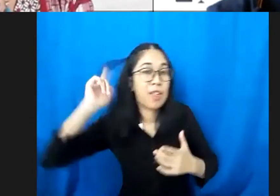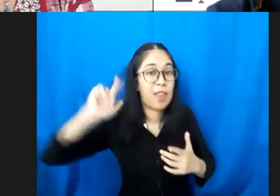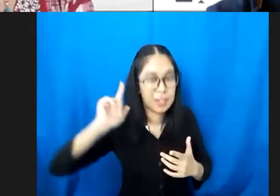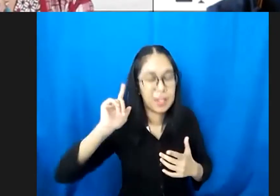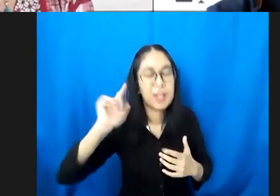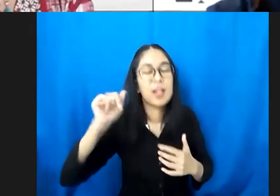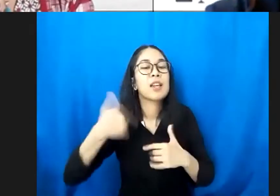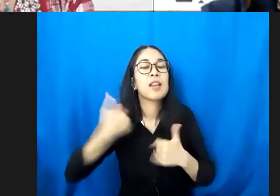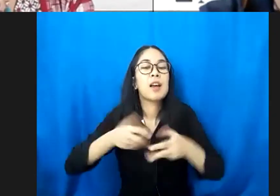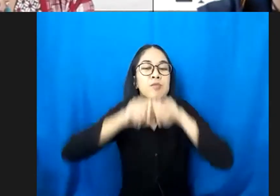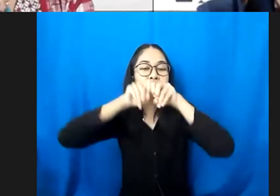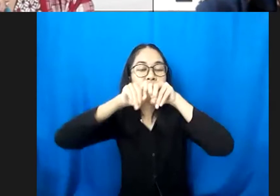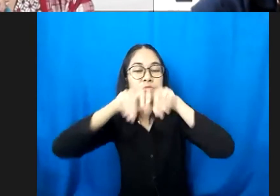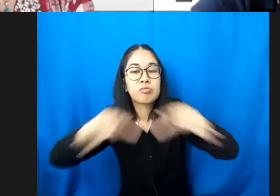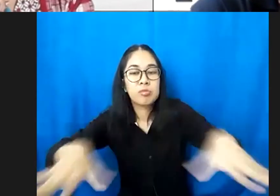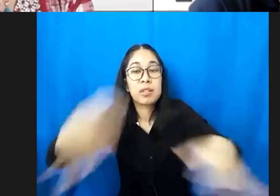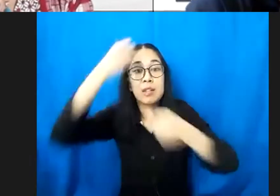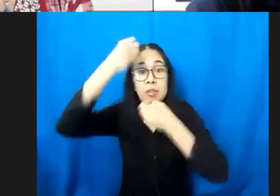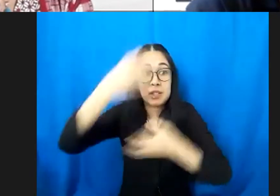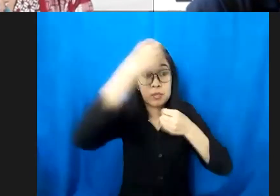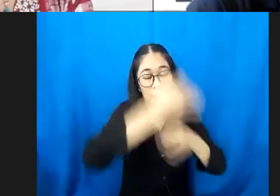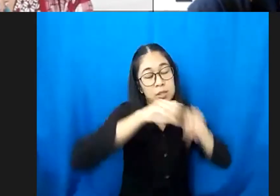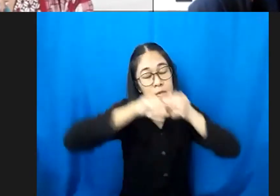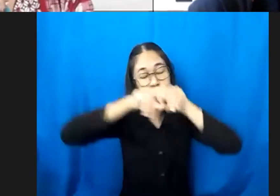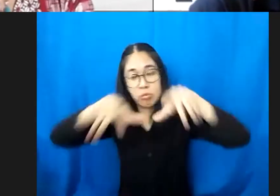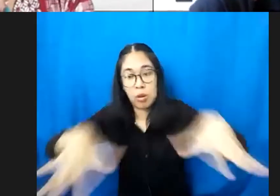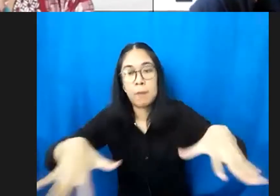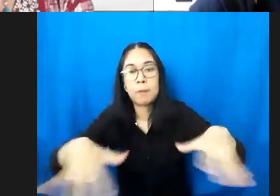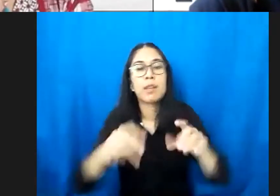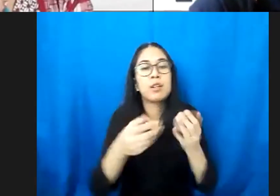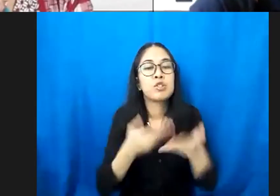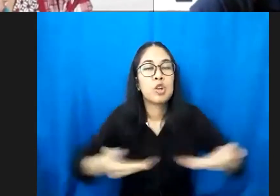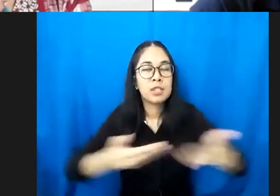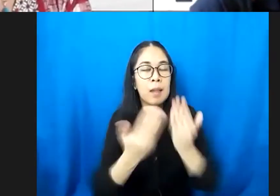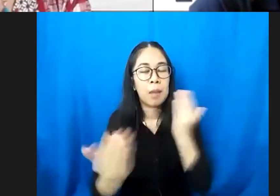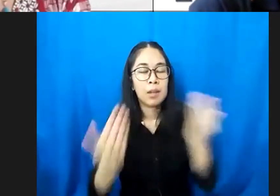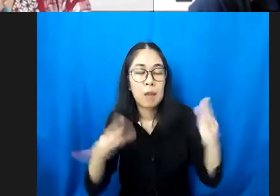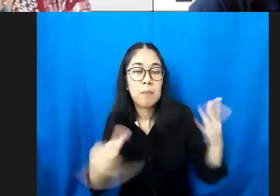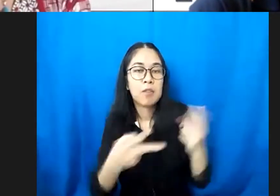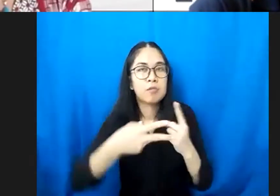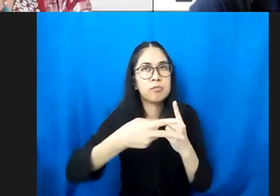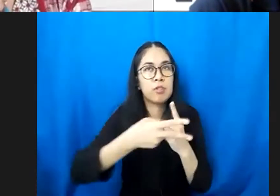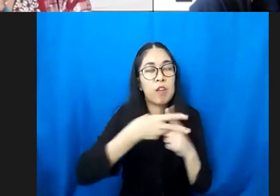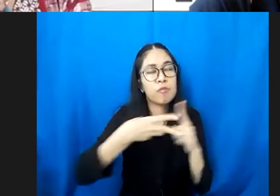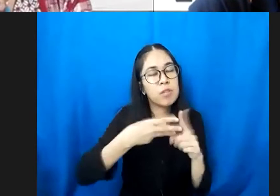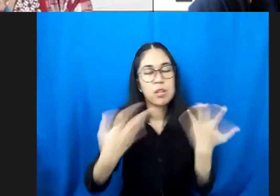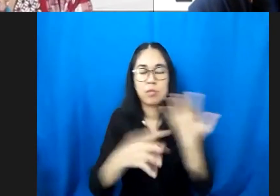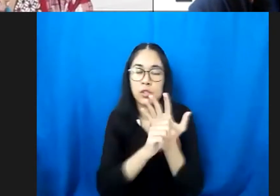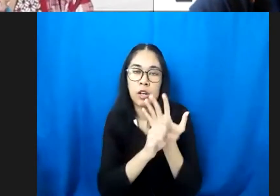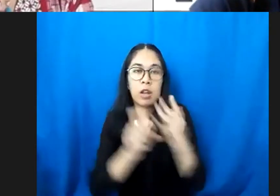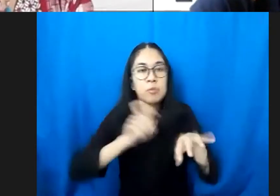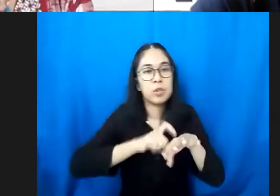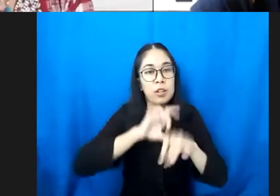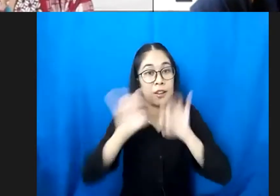luas informasinya melalui sosial media karena buat kita itu paling mudah dan paling murah karena kita paham bahwa teman-teman kita sendiri